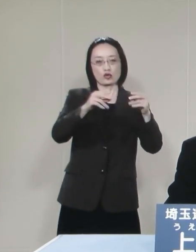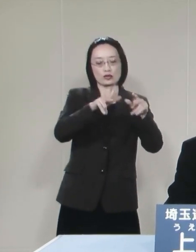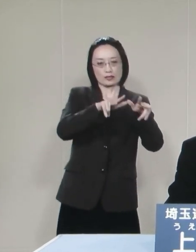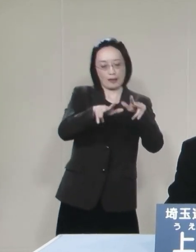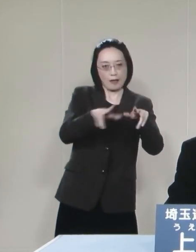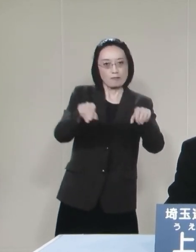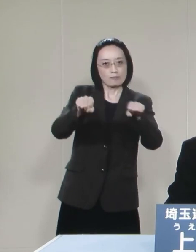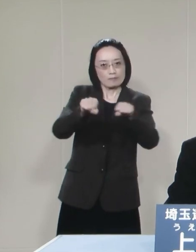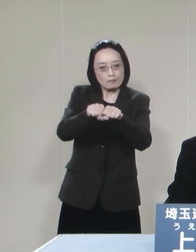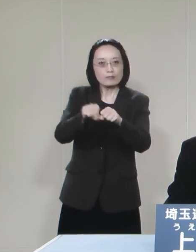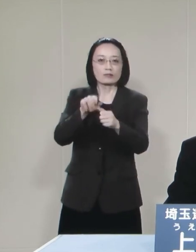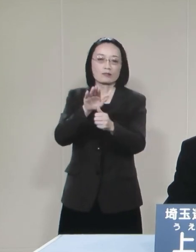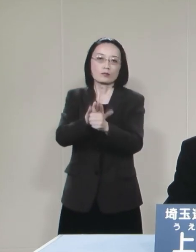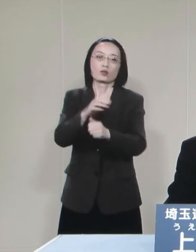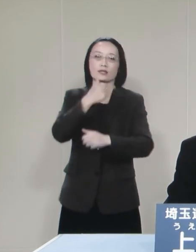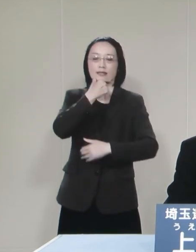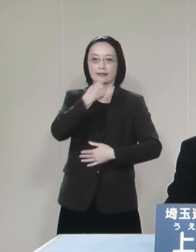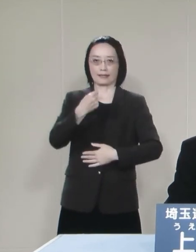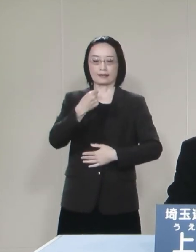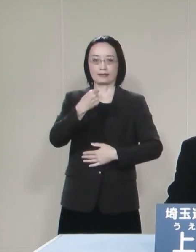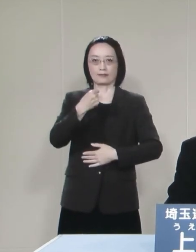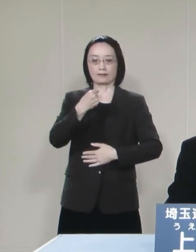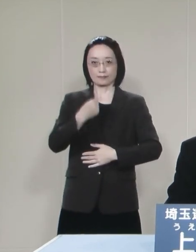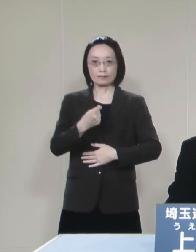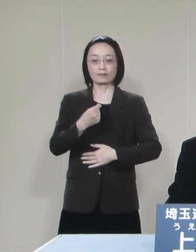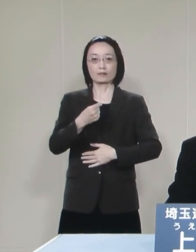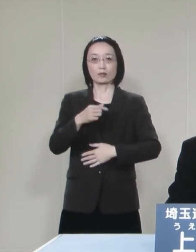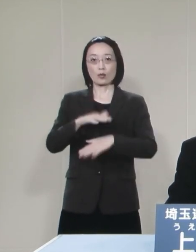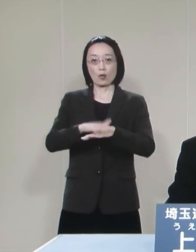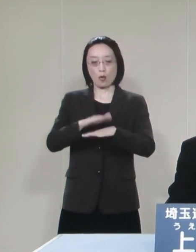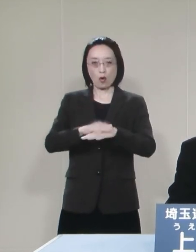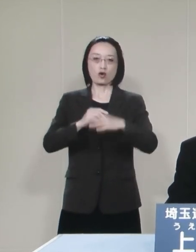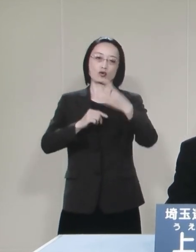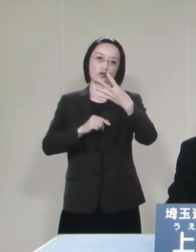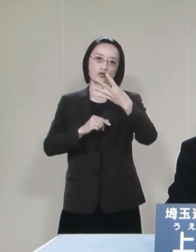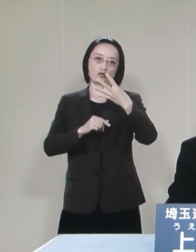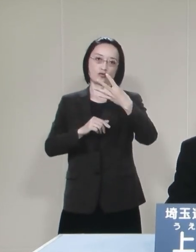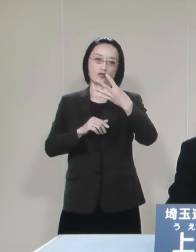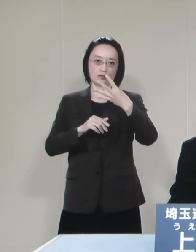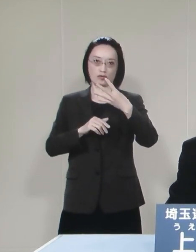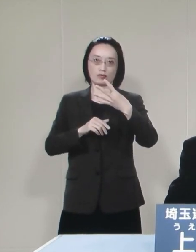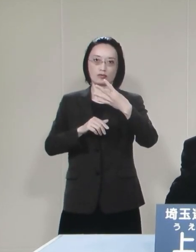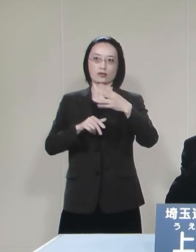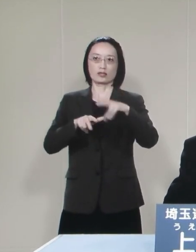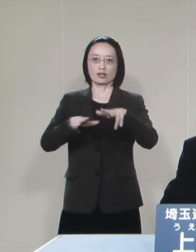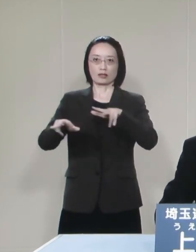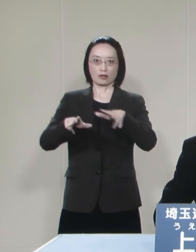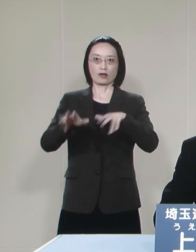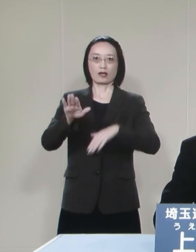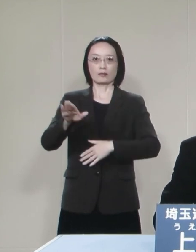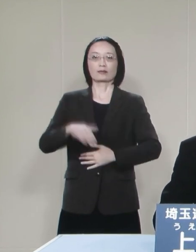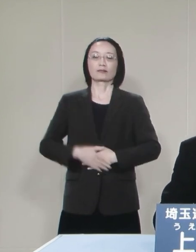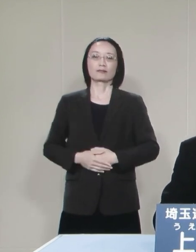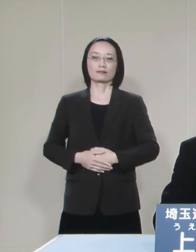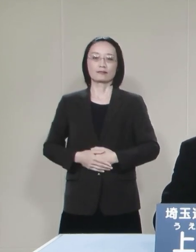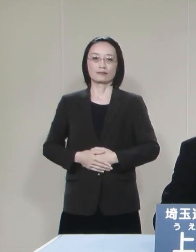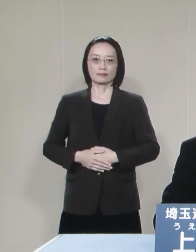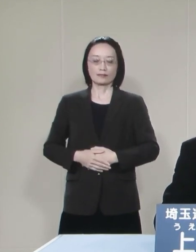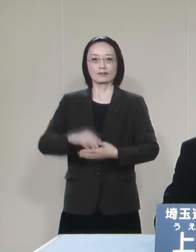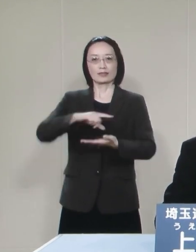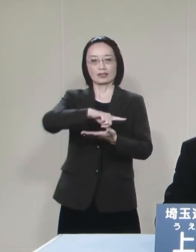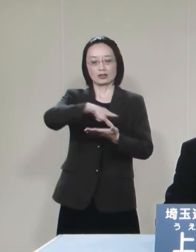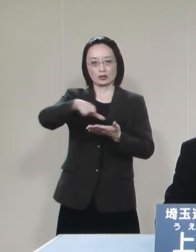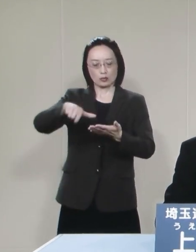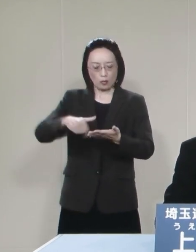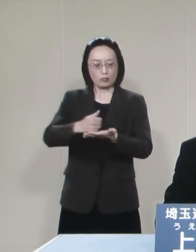になりたいと思っています。大きく4つの政策を掲げております。まず第一に地方重視